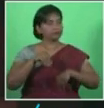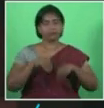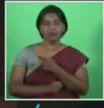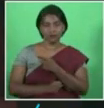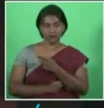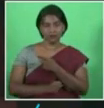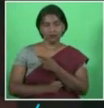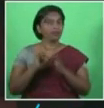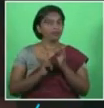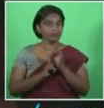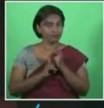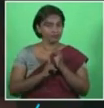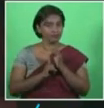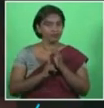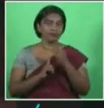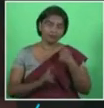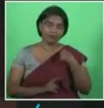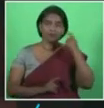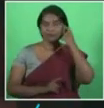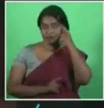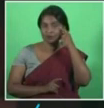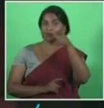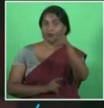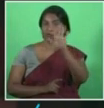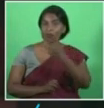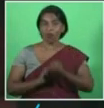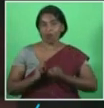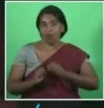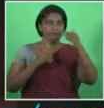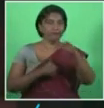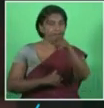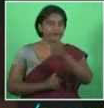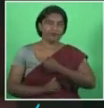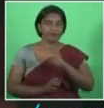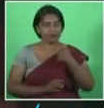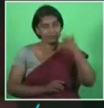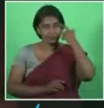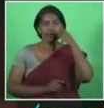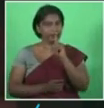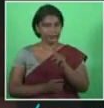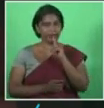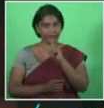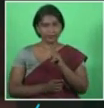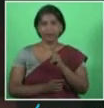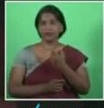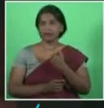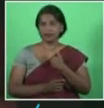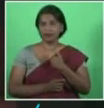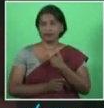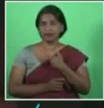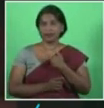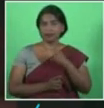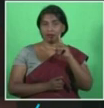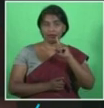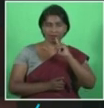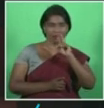බාධාවක් වෙනවා. ගරු ඇමතිතුමනි මම දන්නවා ඔබතුමාගේ උනන්දුවක් නැහැ මැතිවරණ කල් දාන. ඒ වගේ ඔබතුමා හොඳින් දන්නවා මම කවදාවත් උඩින් එකක්